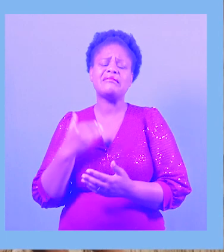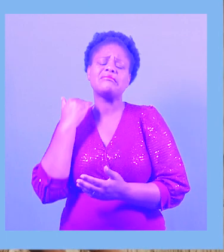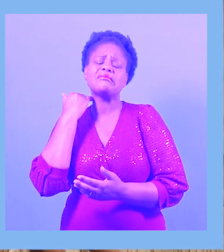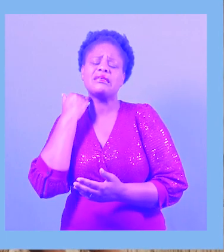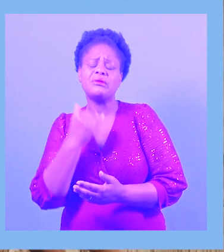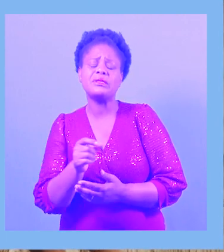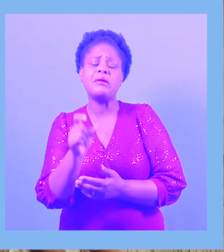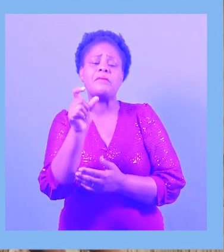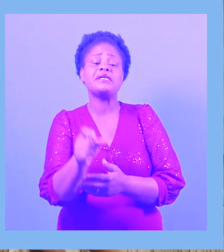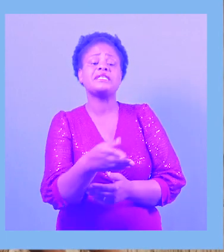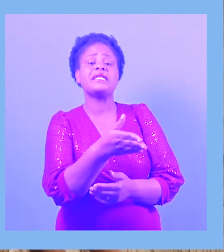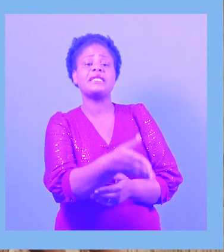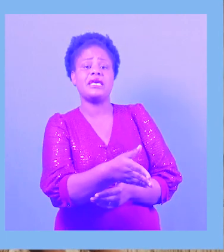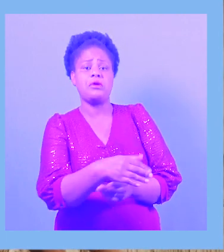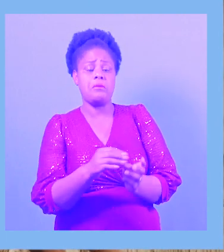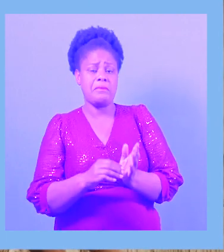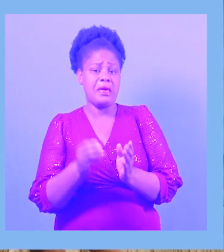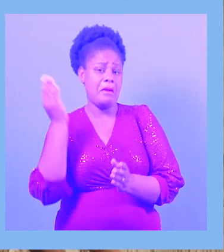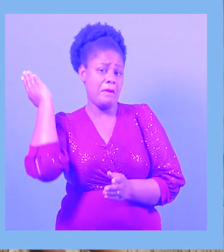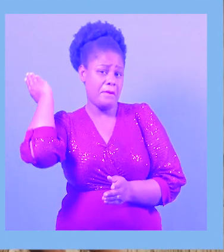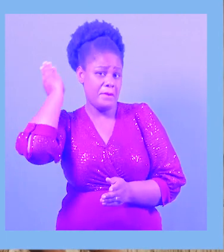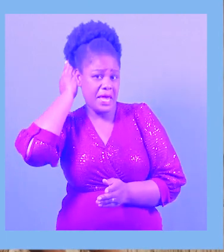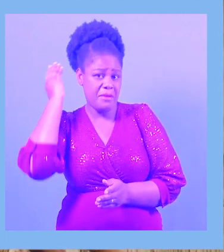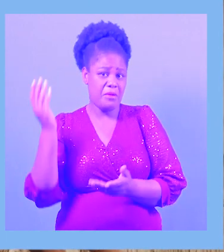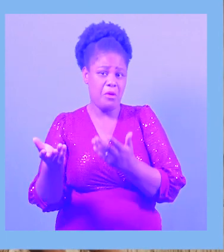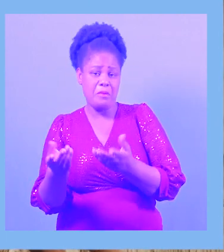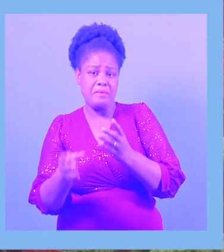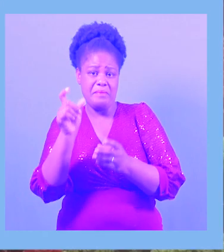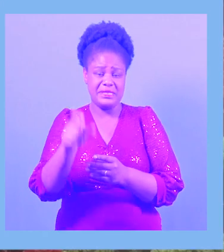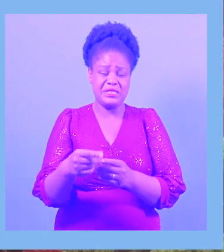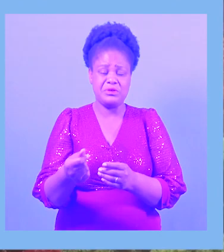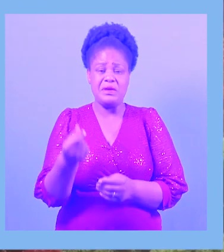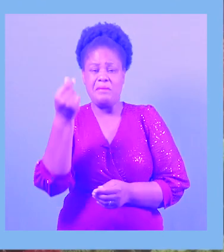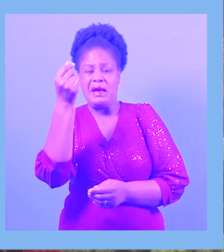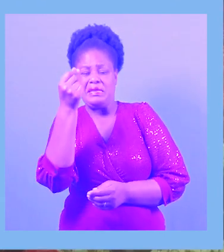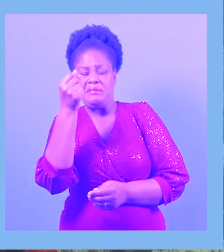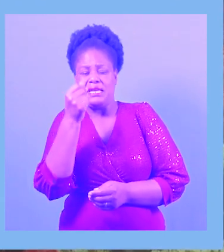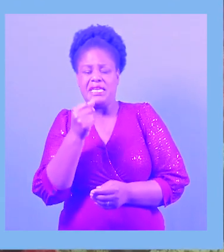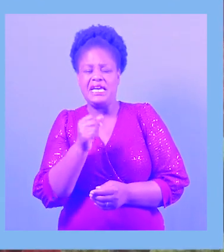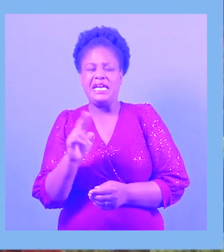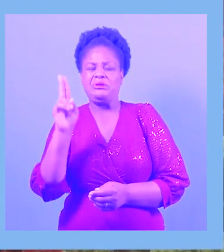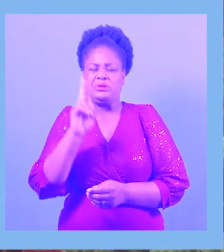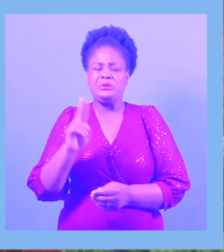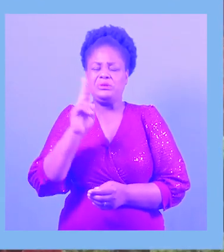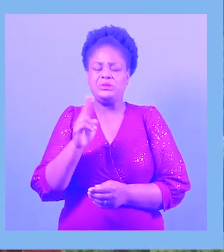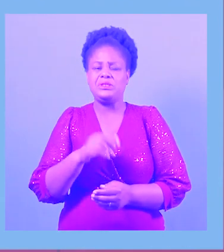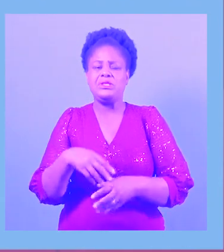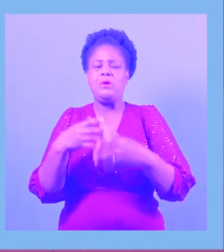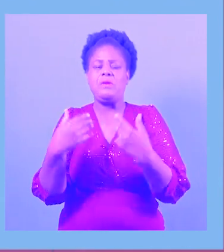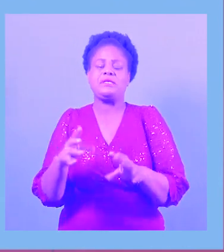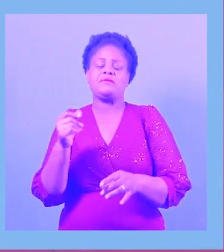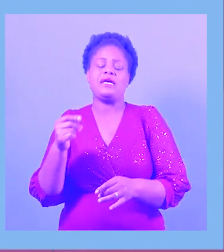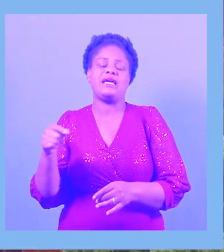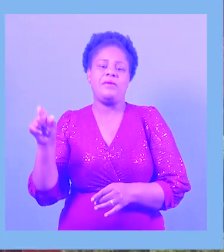ndokupi? Kuita seiko? Pane anobatirwa pfuti here kuti adyiwe? Aiwa, chirega ndirege kutaura zvakanaka zvakawandisisa. Regai